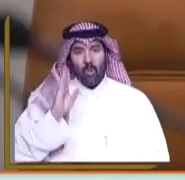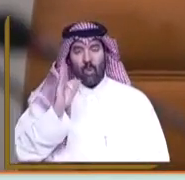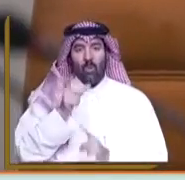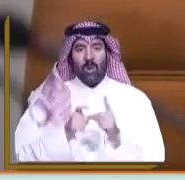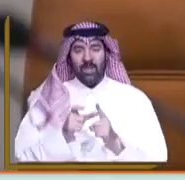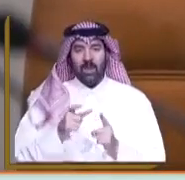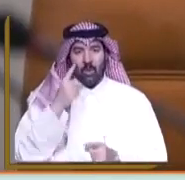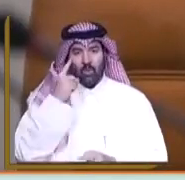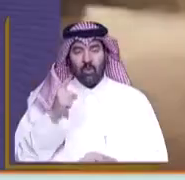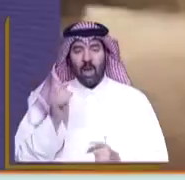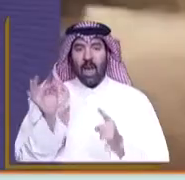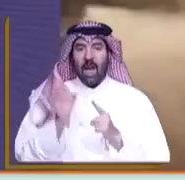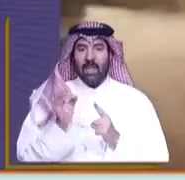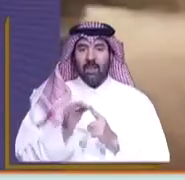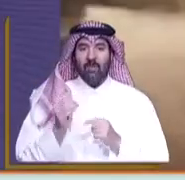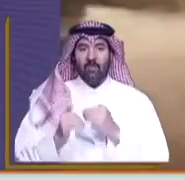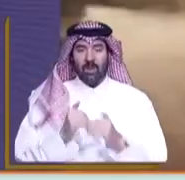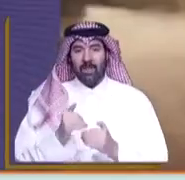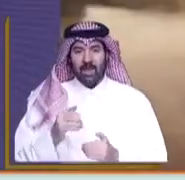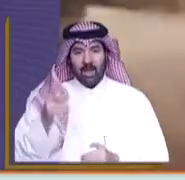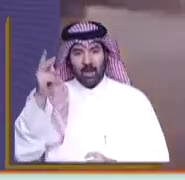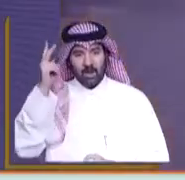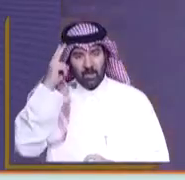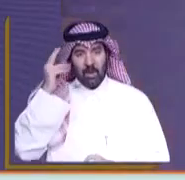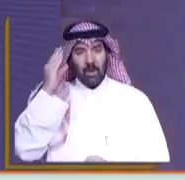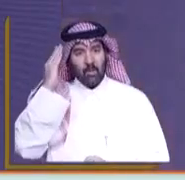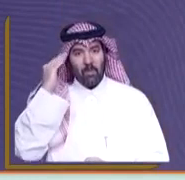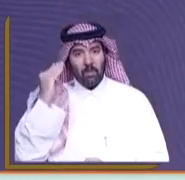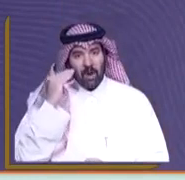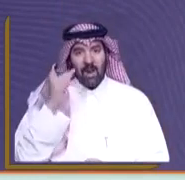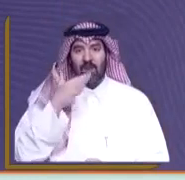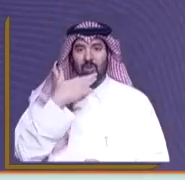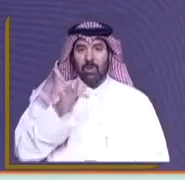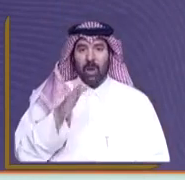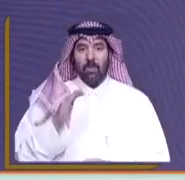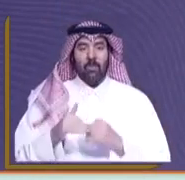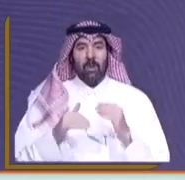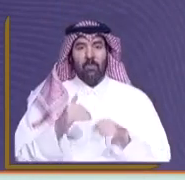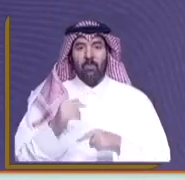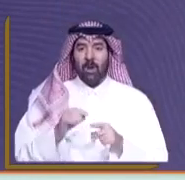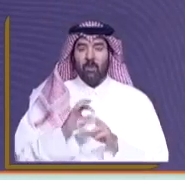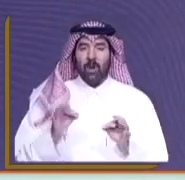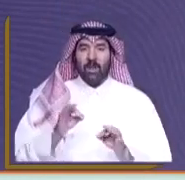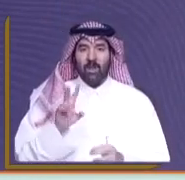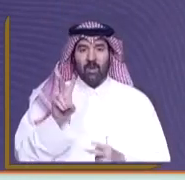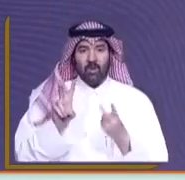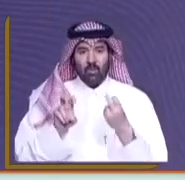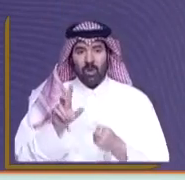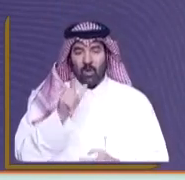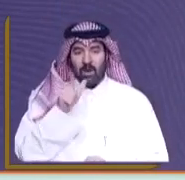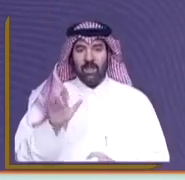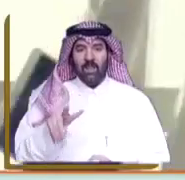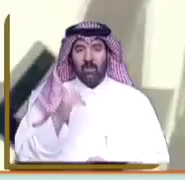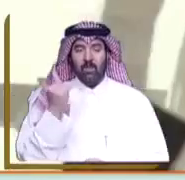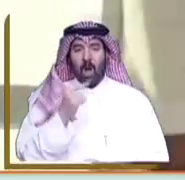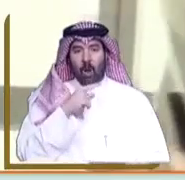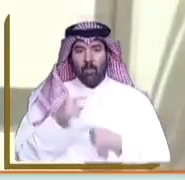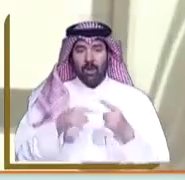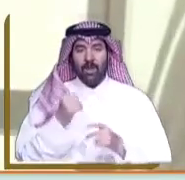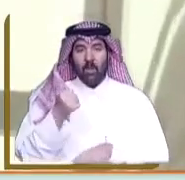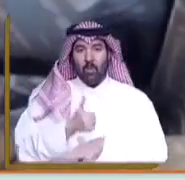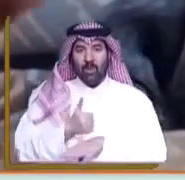وضعت المملكة أهدافا لتمكين المرأة والشباب في مجموعة العشرين عبر الدبليو 20 والواي 20 لتوزيع